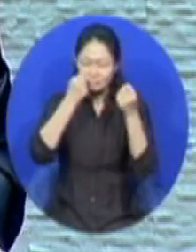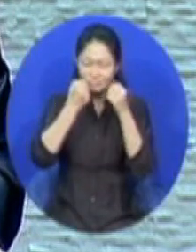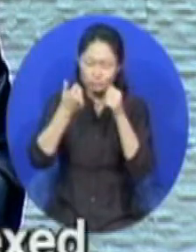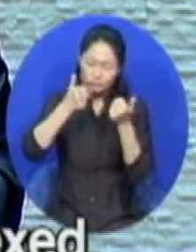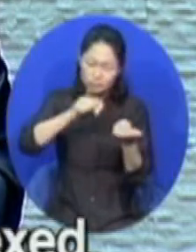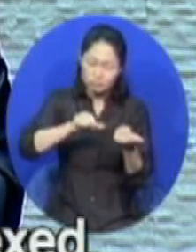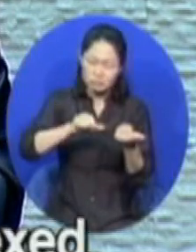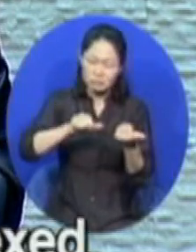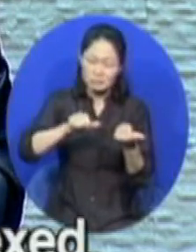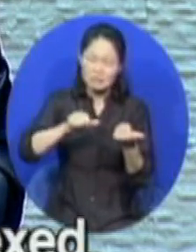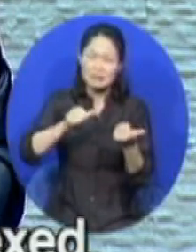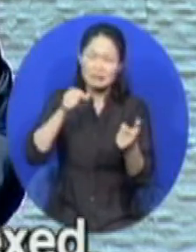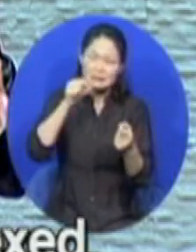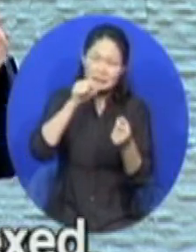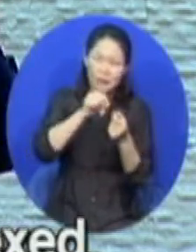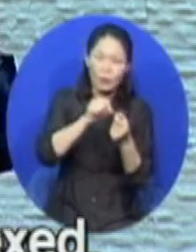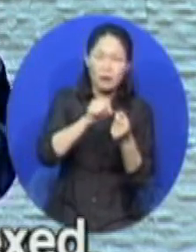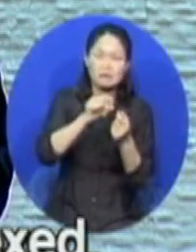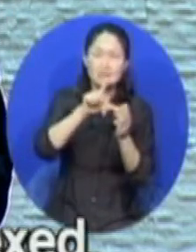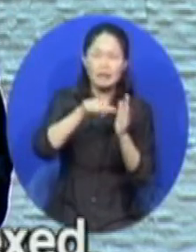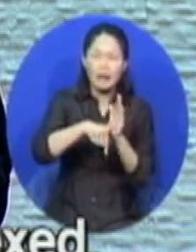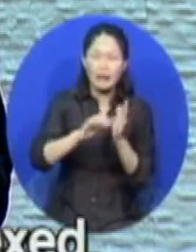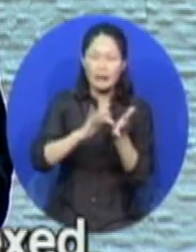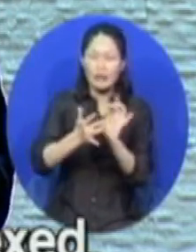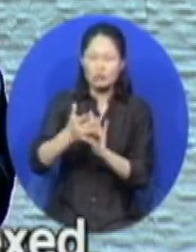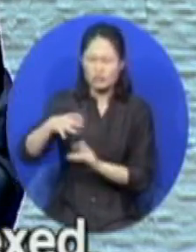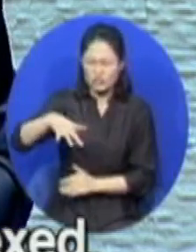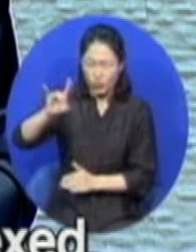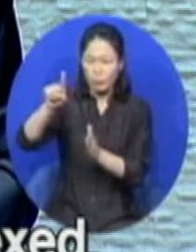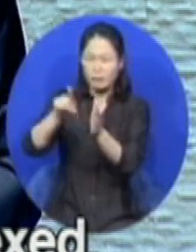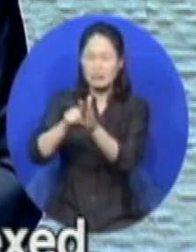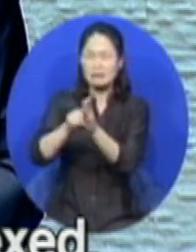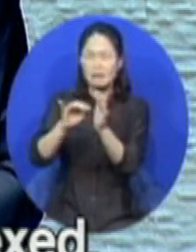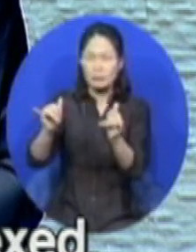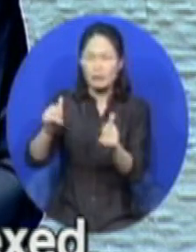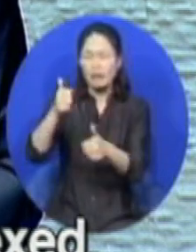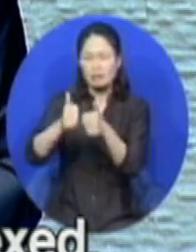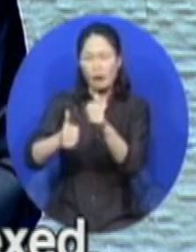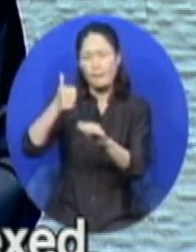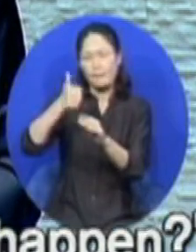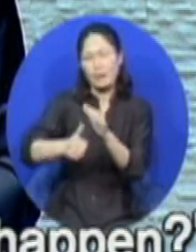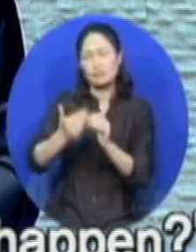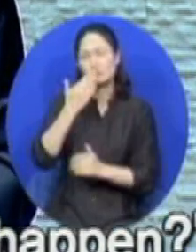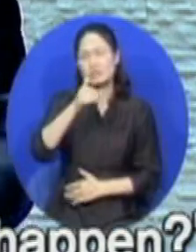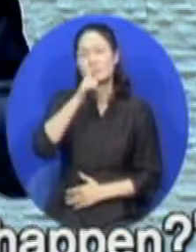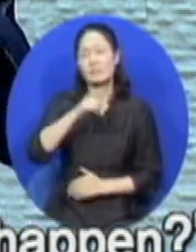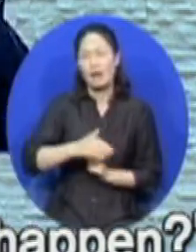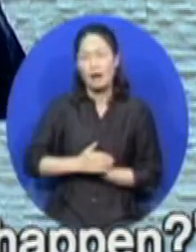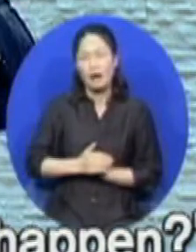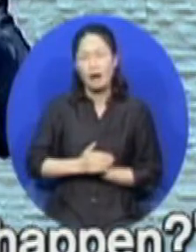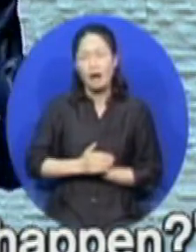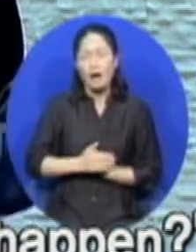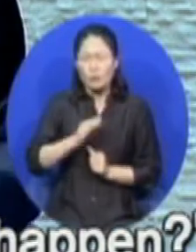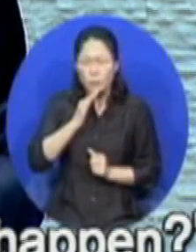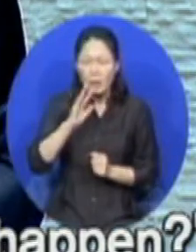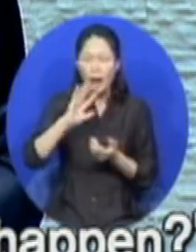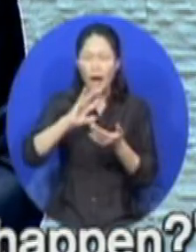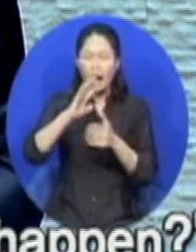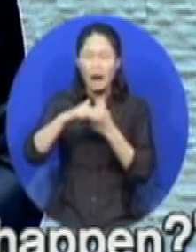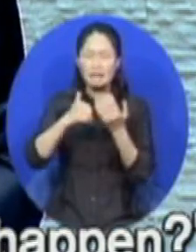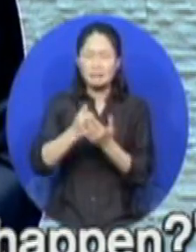되었을 때 예수 척 험 믿은 사람들이 지 험 들 만도 하죠 하나님이 진짜 살아